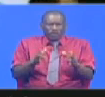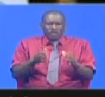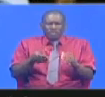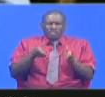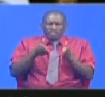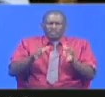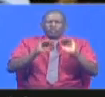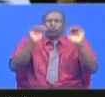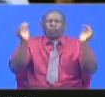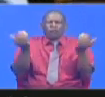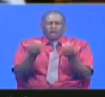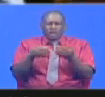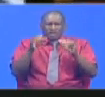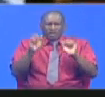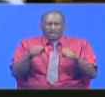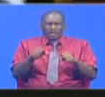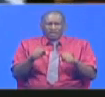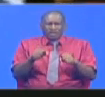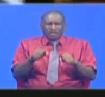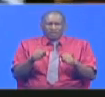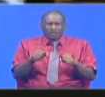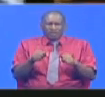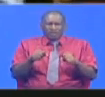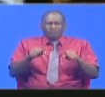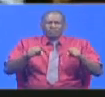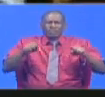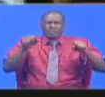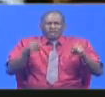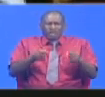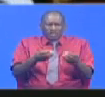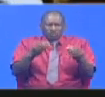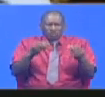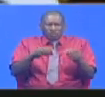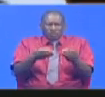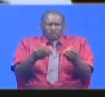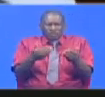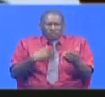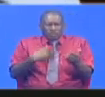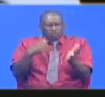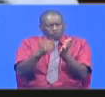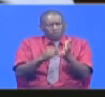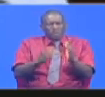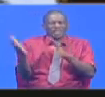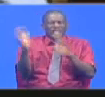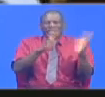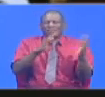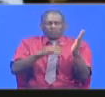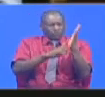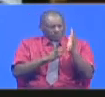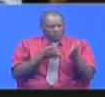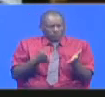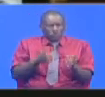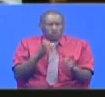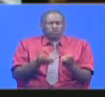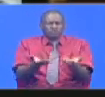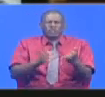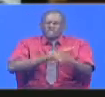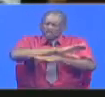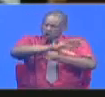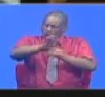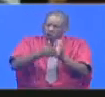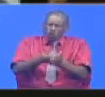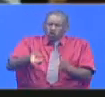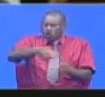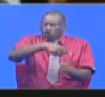is confronting now a crisis in our climate that will require of us to change how we